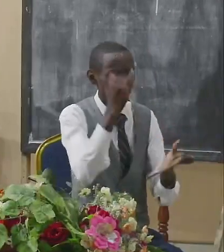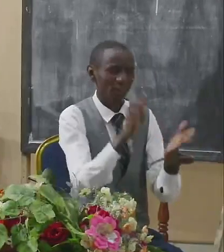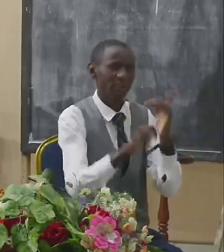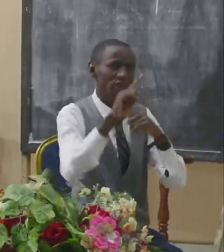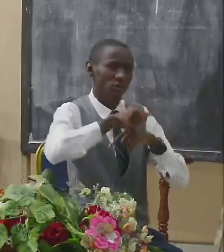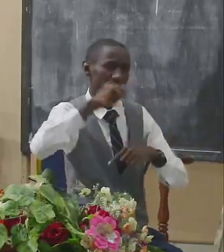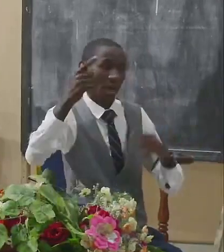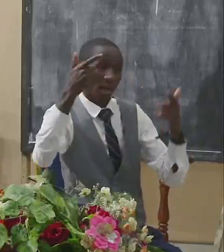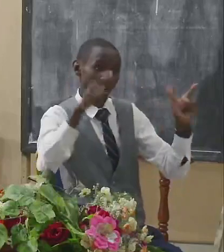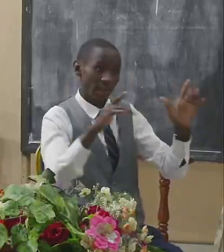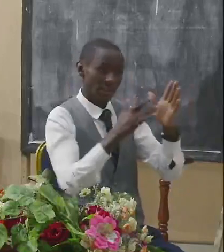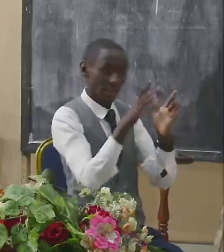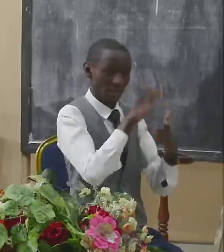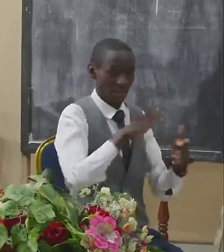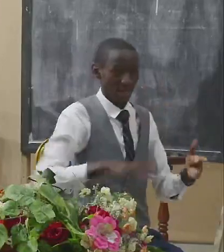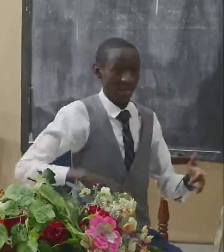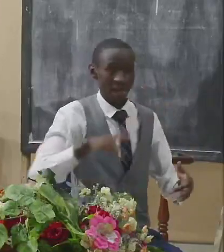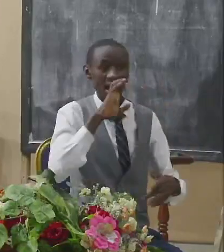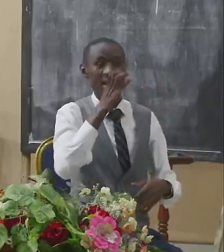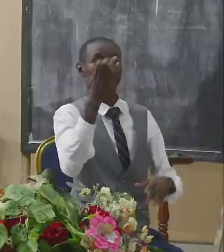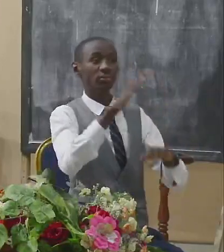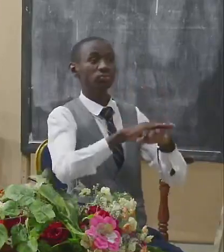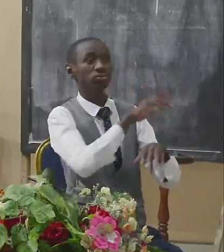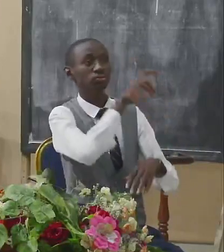Quand il était à Gethsemane. Wakati alikuwa pale Gethsemane.